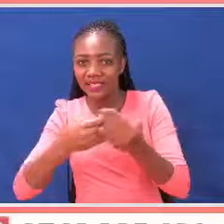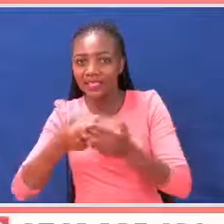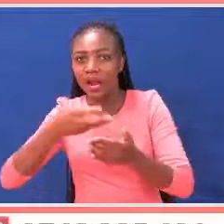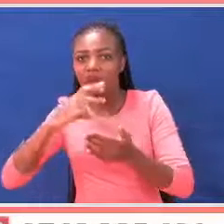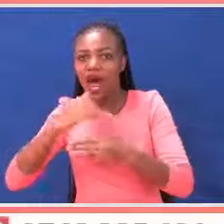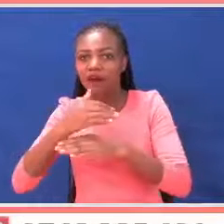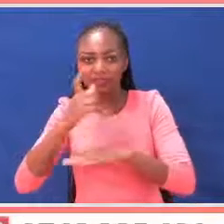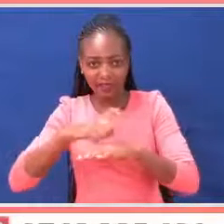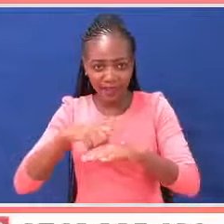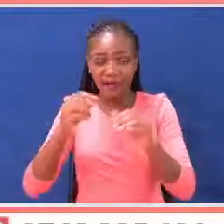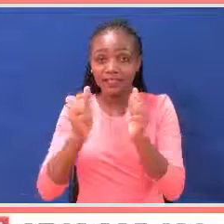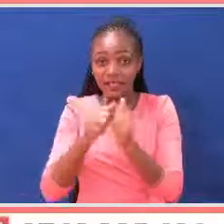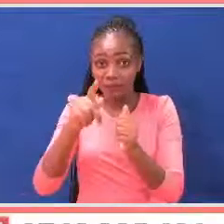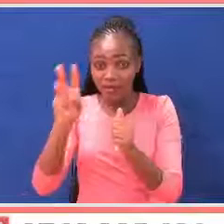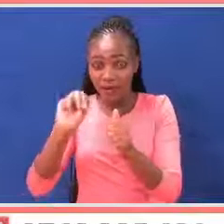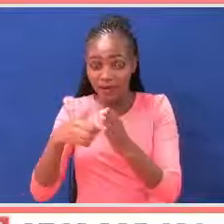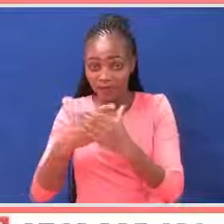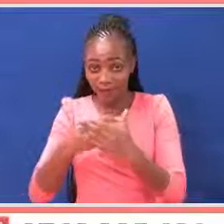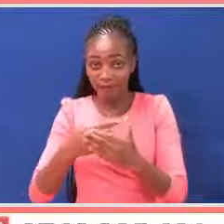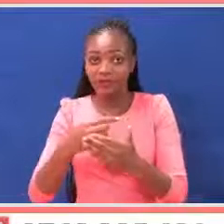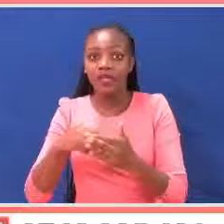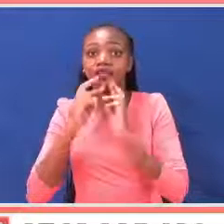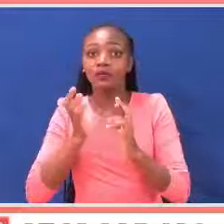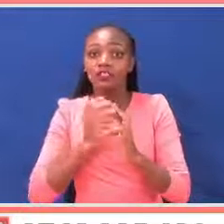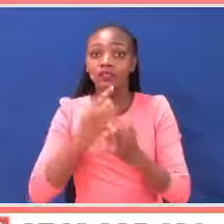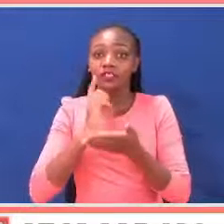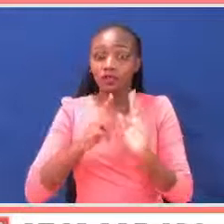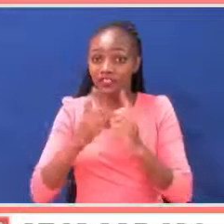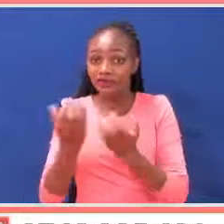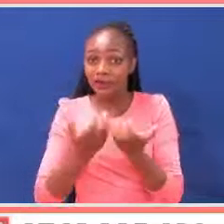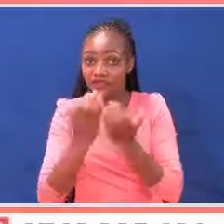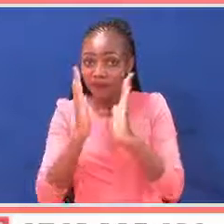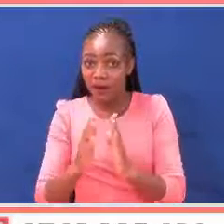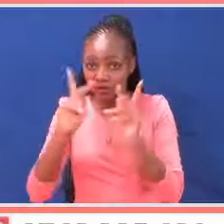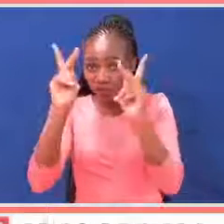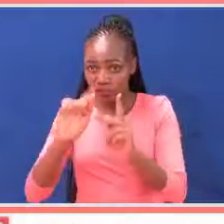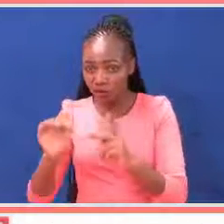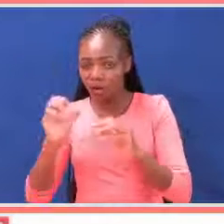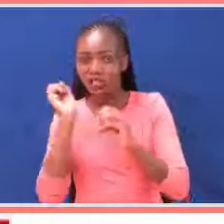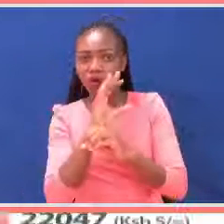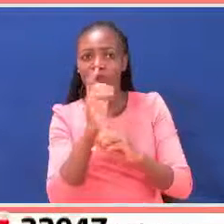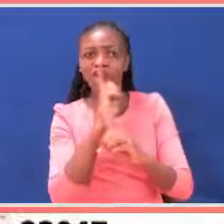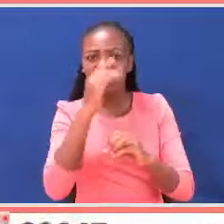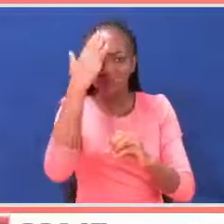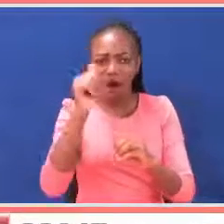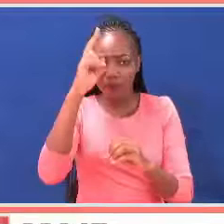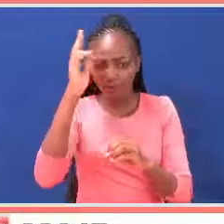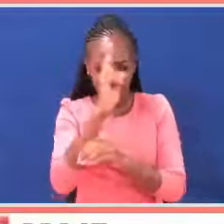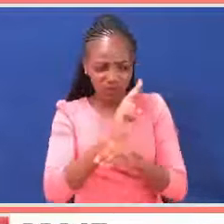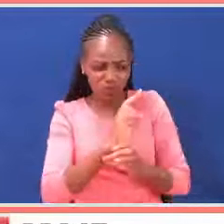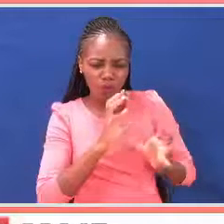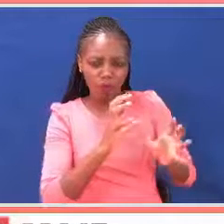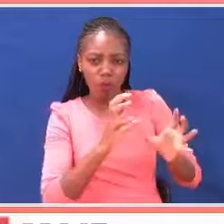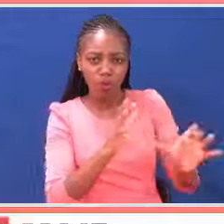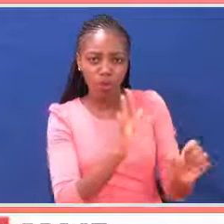kafyu. Na kama anavyotuarifu Mumbichege, baadhi ya wafanyabiashara katika kaunti ya Kisumu wamelalamika kuwa maafisa wa polisi wanatumia nguvu